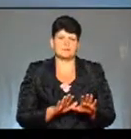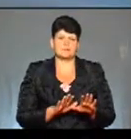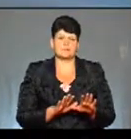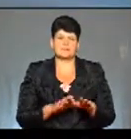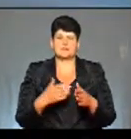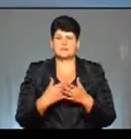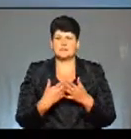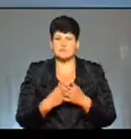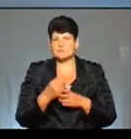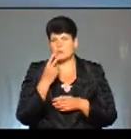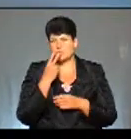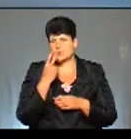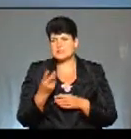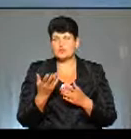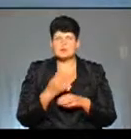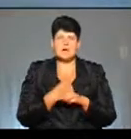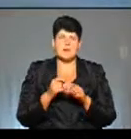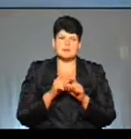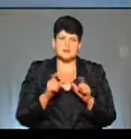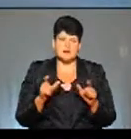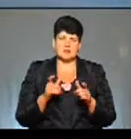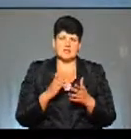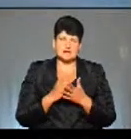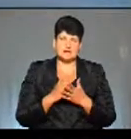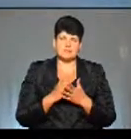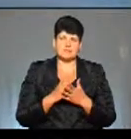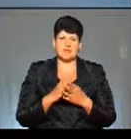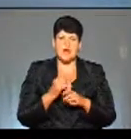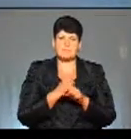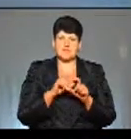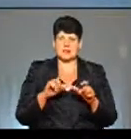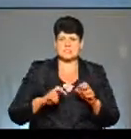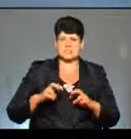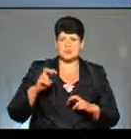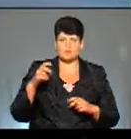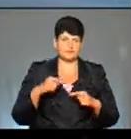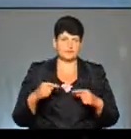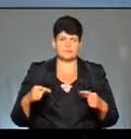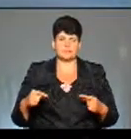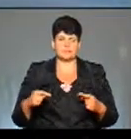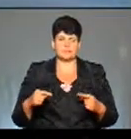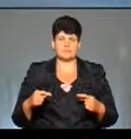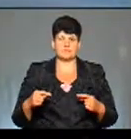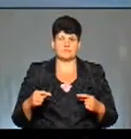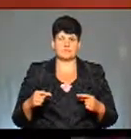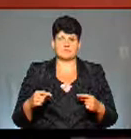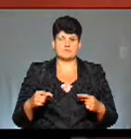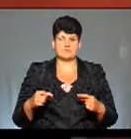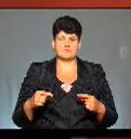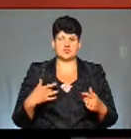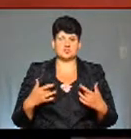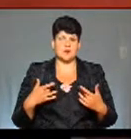Наприклад, чи там показали якусь аптеку, є аптека зі сходами, а є, ну, по-різному. Але, чи там